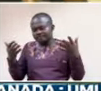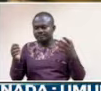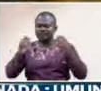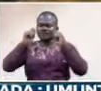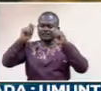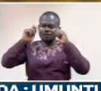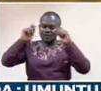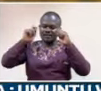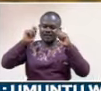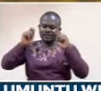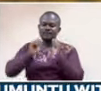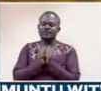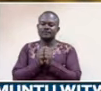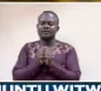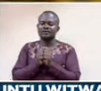témoignage